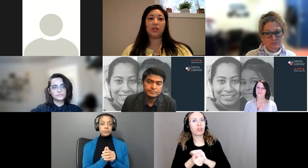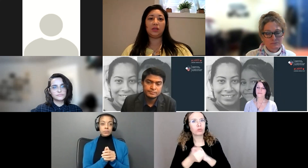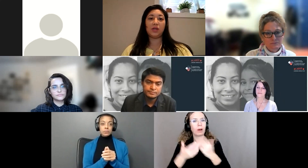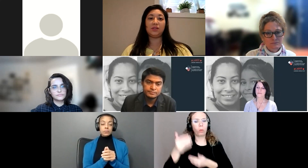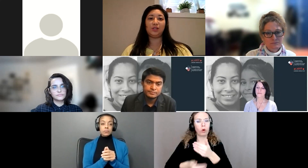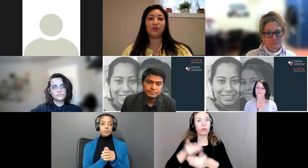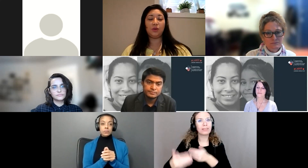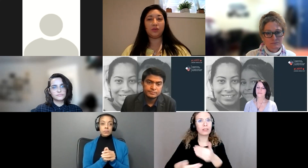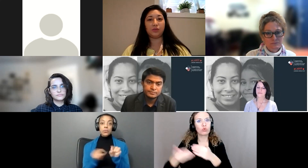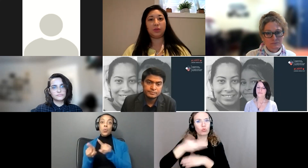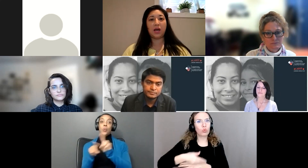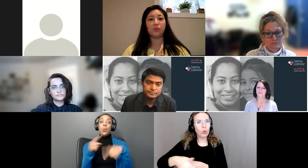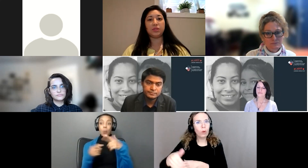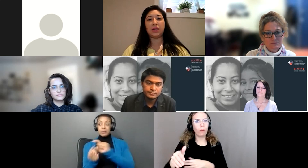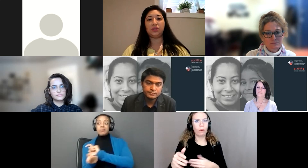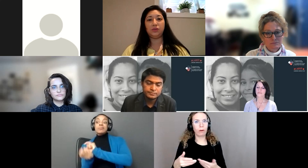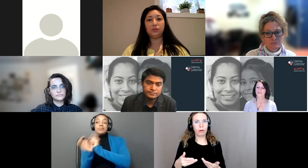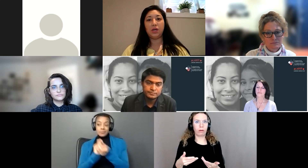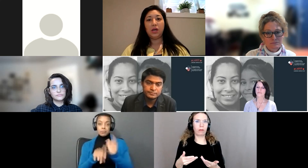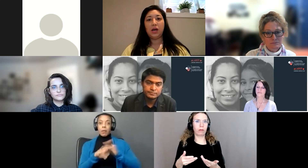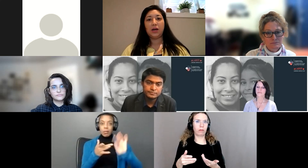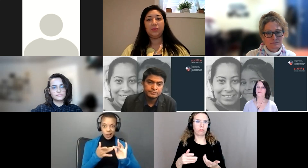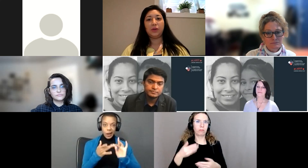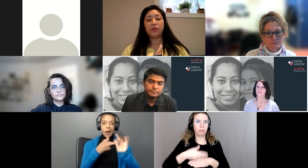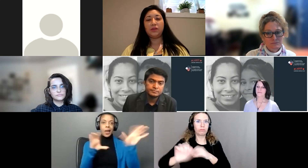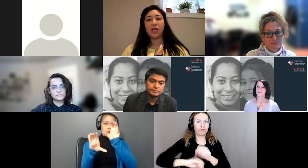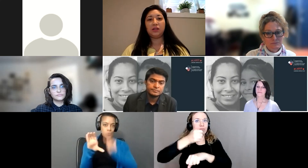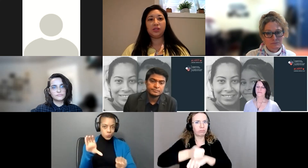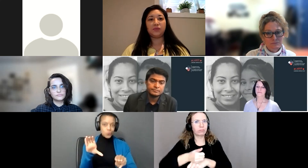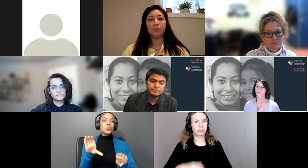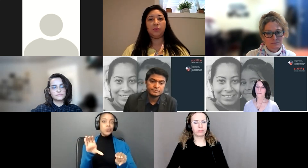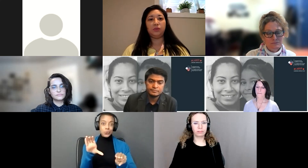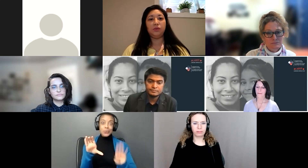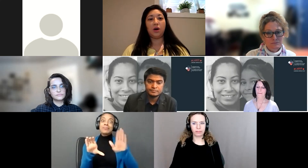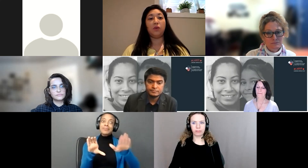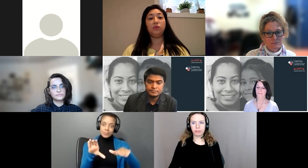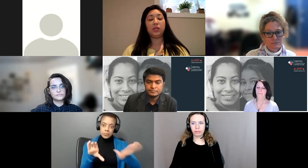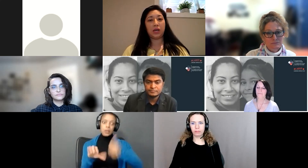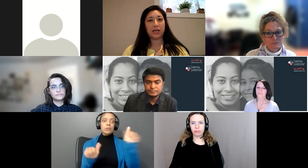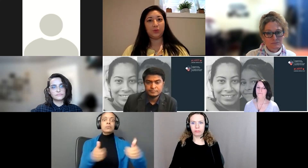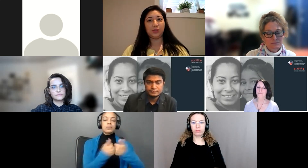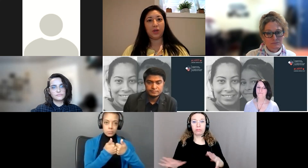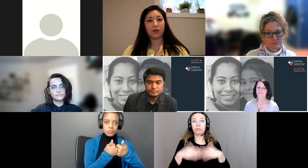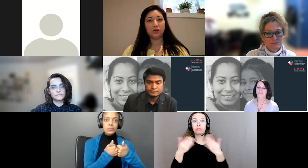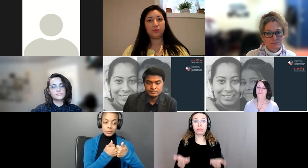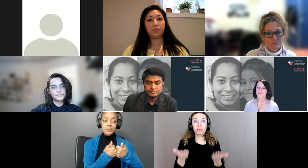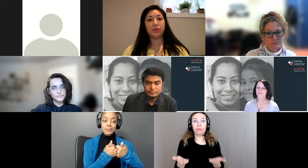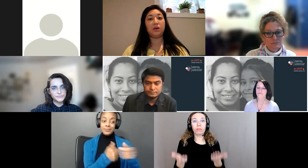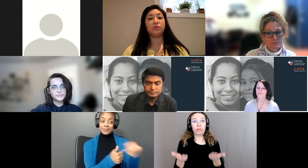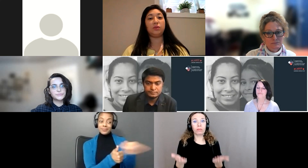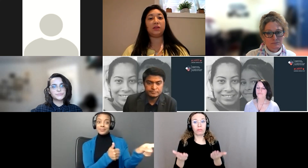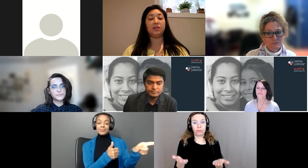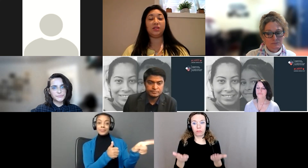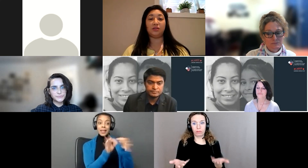train d'être mis sur place. Donc maintenant, l'utilisation de Zoom,